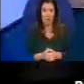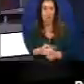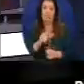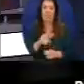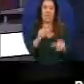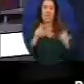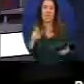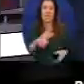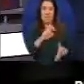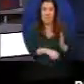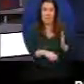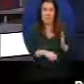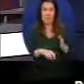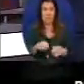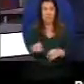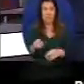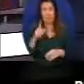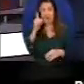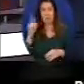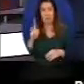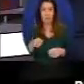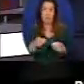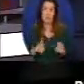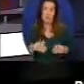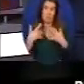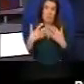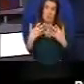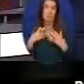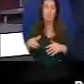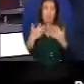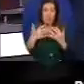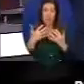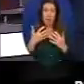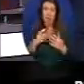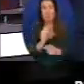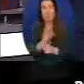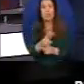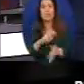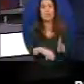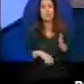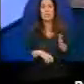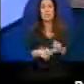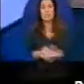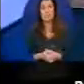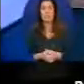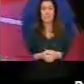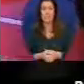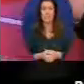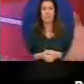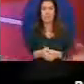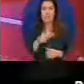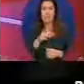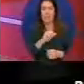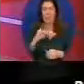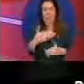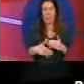מס הכנסה, וחשב שהוא יכול לפתוח ולגלות הכל. הוא גילה ושילם את המס. תגיד, היום עד כמה, ואתה לא סיימת לפני הרבה זמן